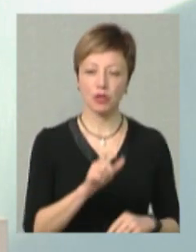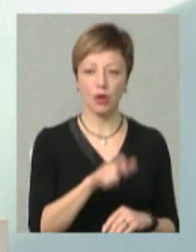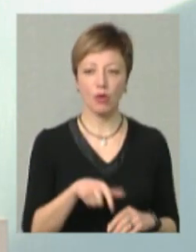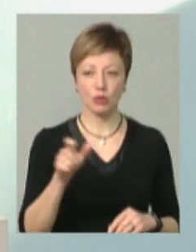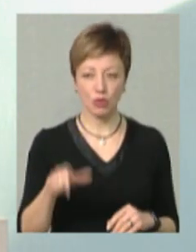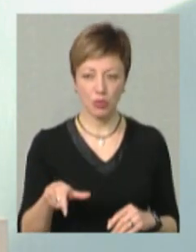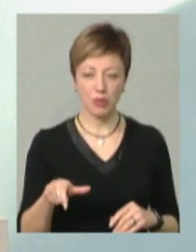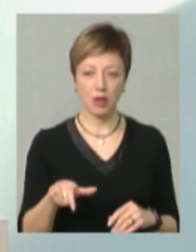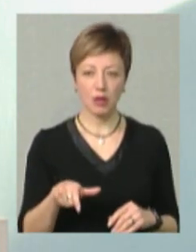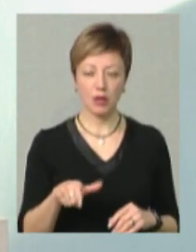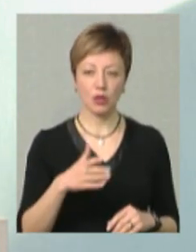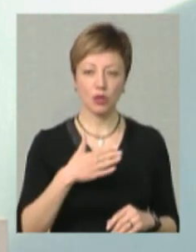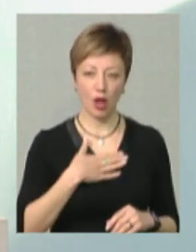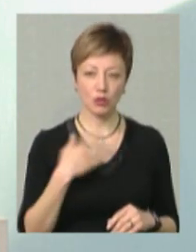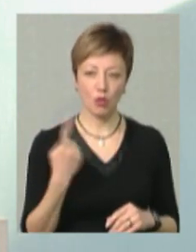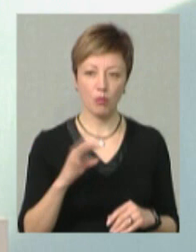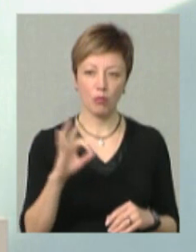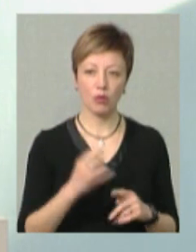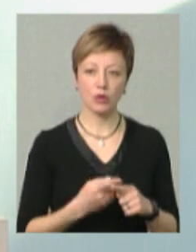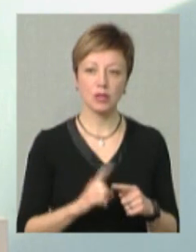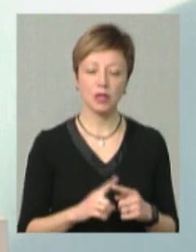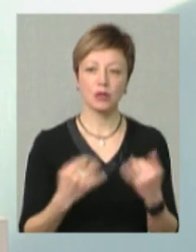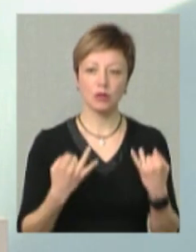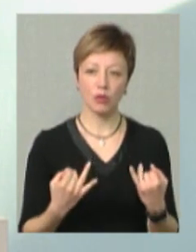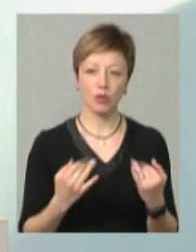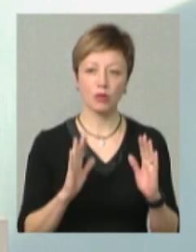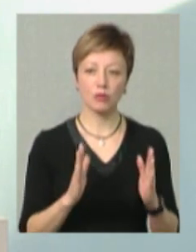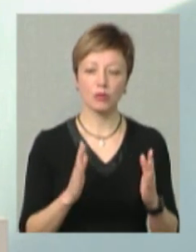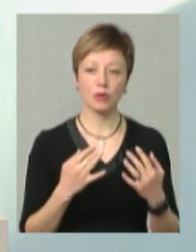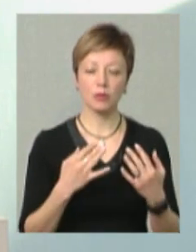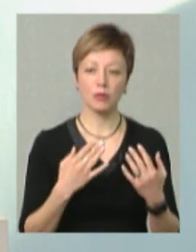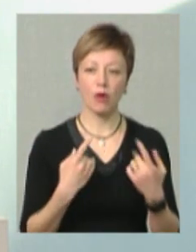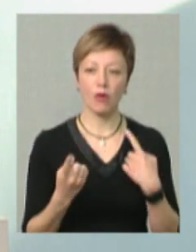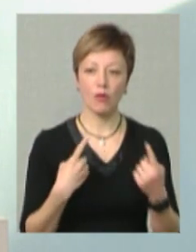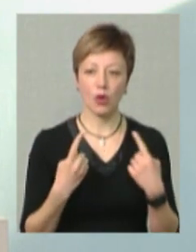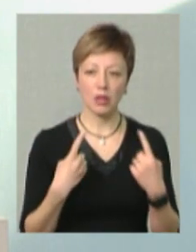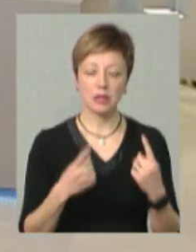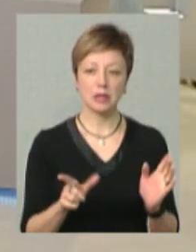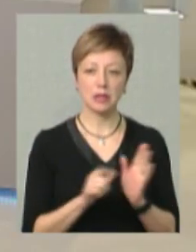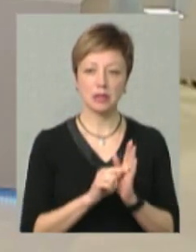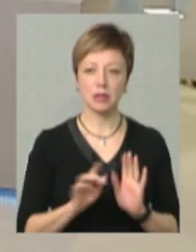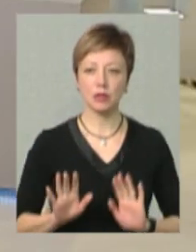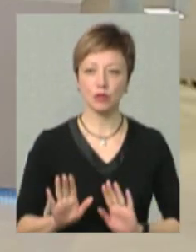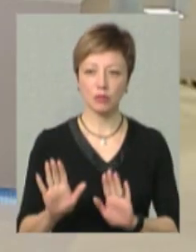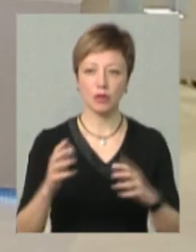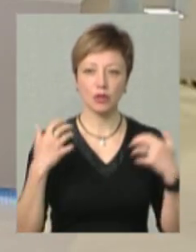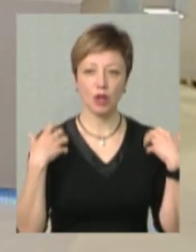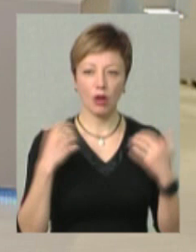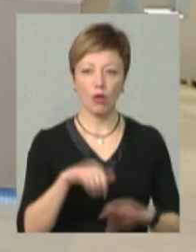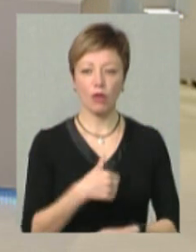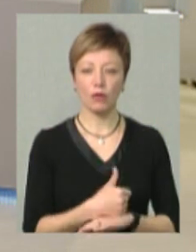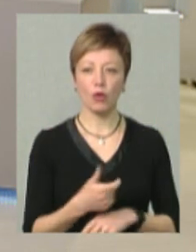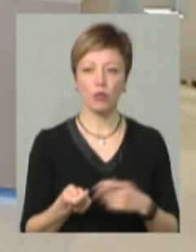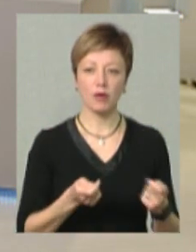особи до нашої області? Про це сьогодні ми будемо говорити з заступницею начальника